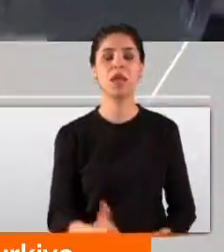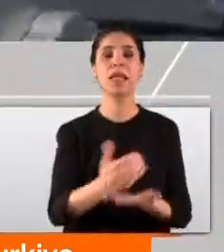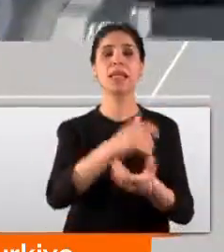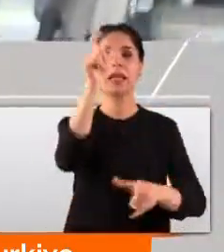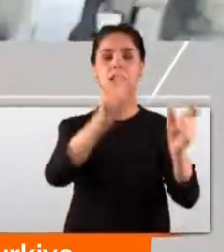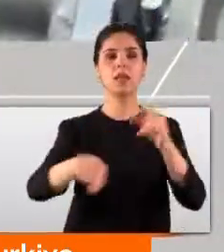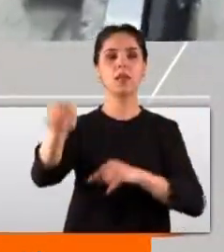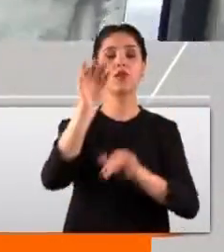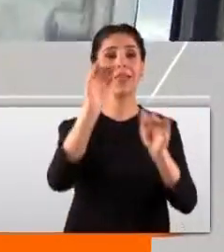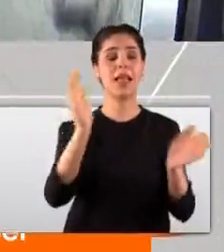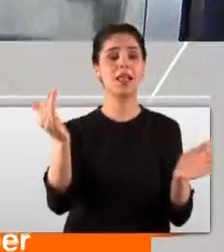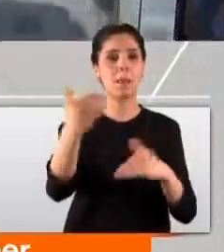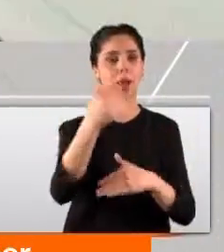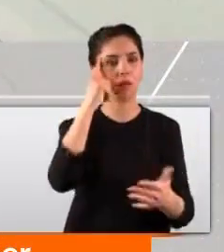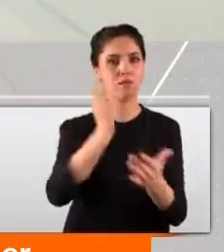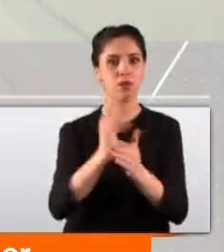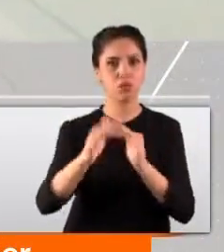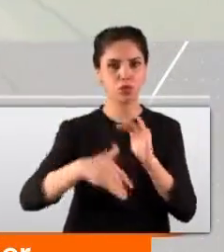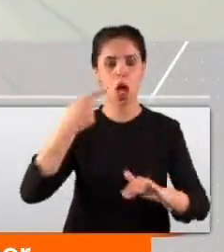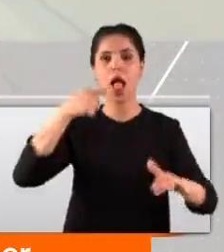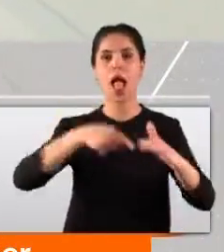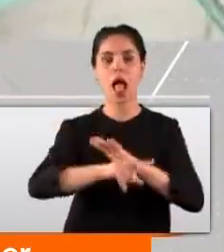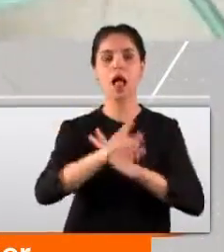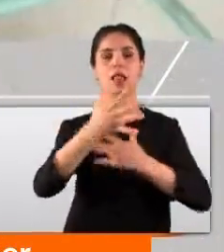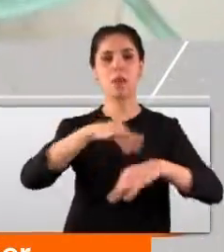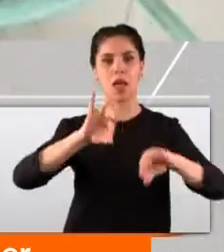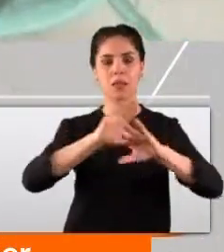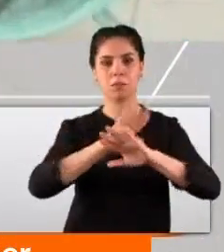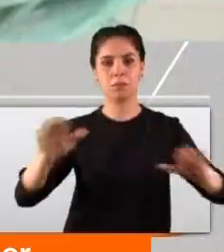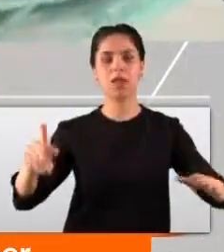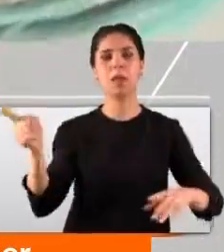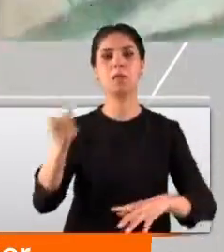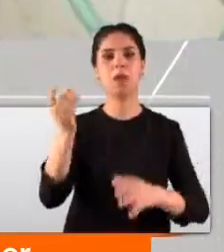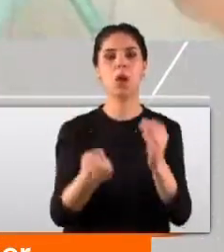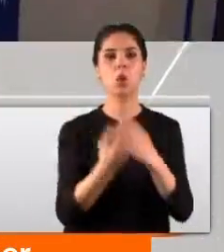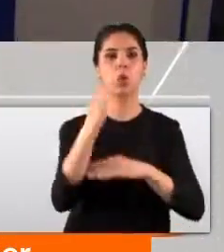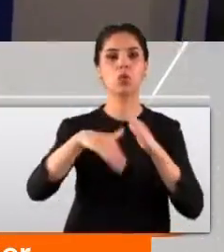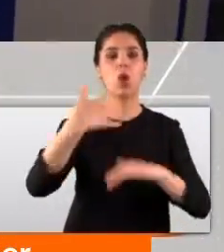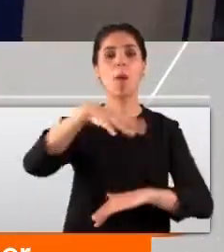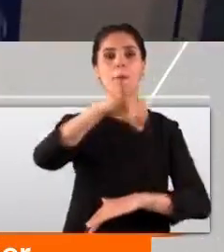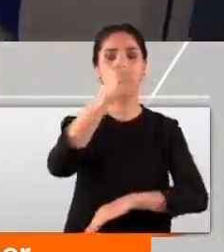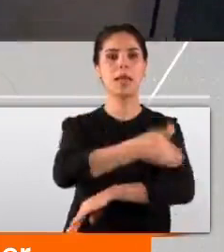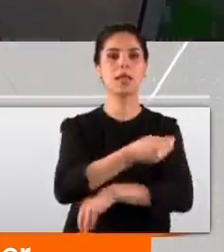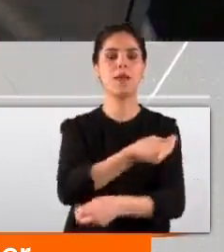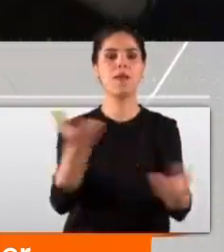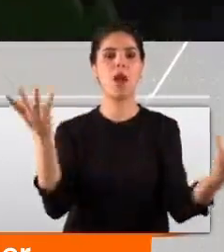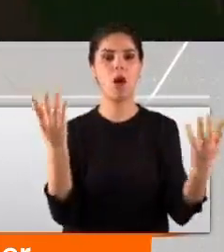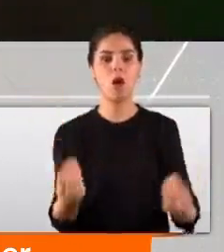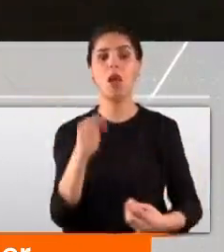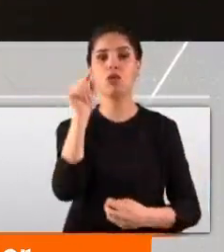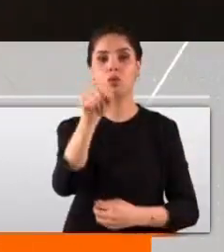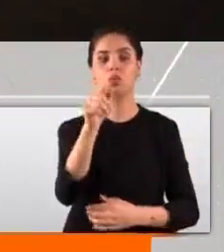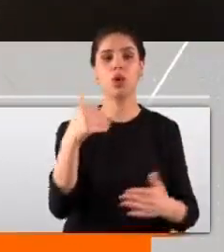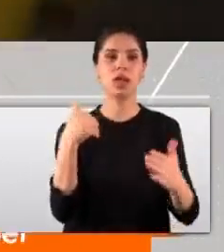Yatırımcılar destek paketine başvurduktan sonra gerekli altyapı sağlanacak, cihazlar kurulduktan sonra da istasyon hizmet vermeye başlayacak.